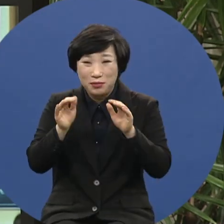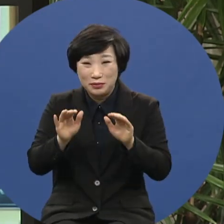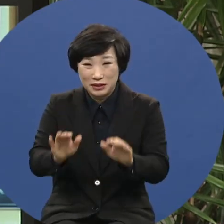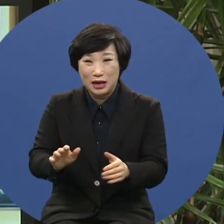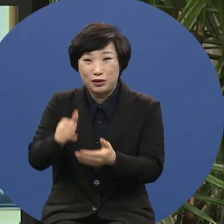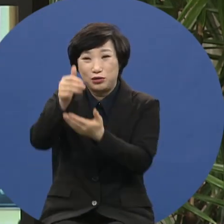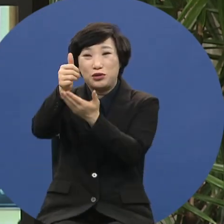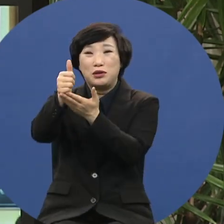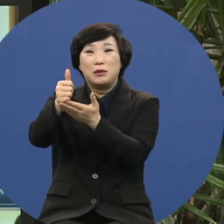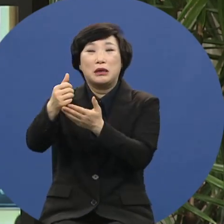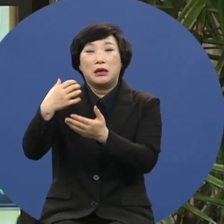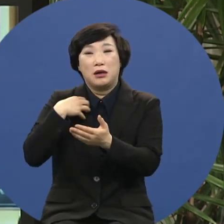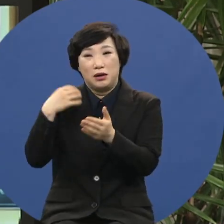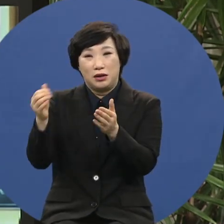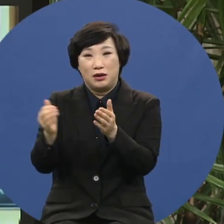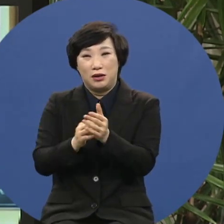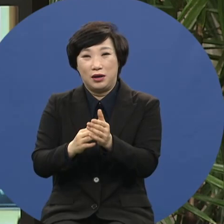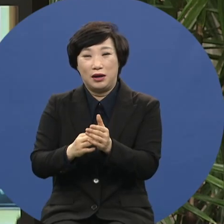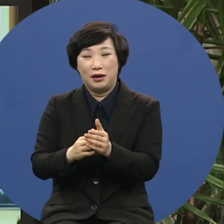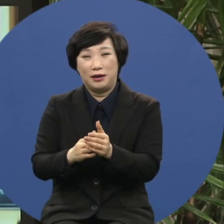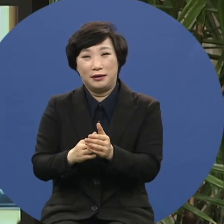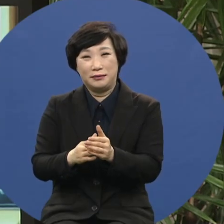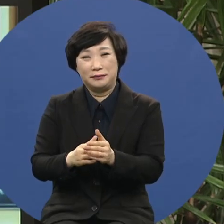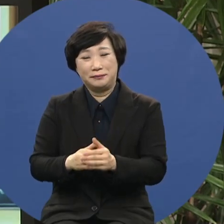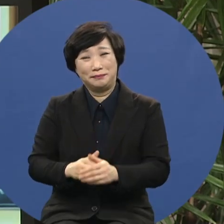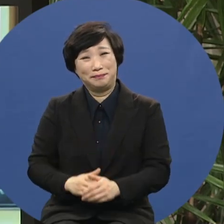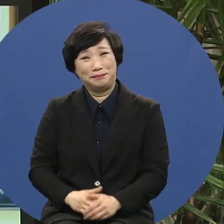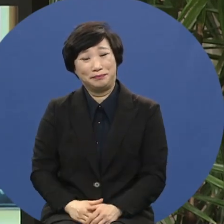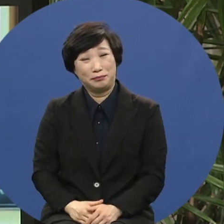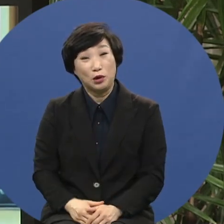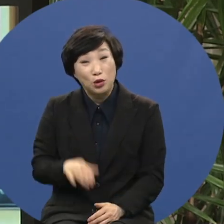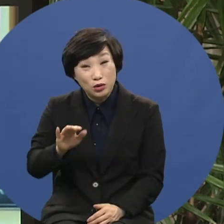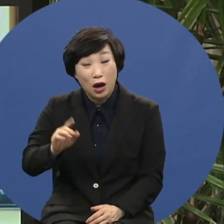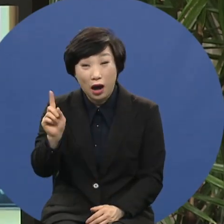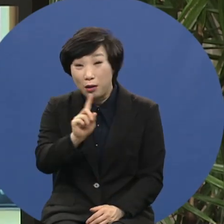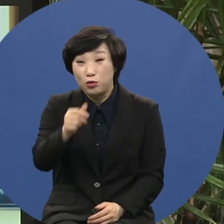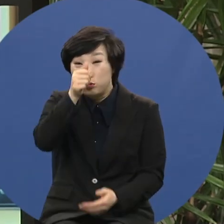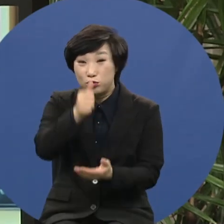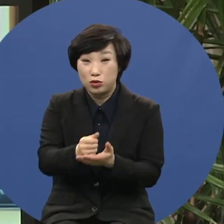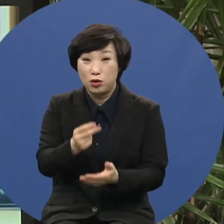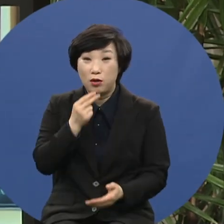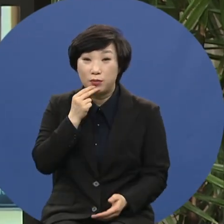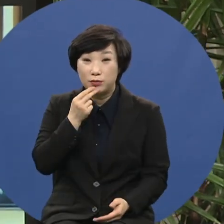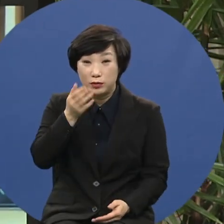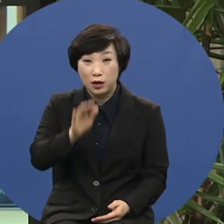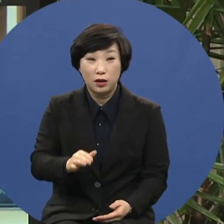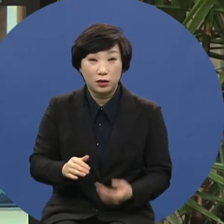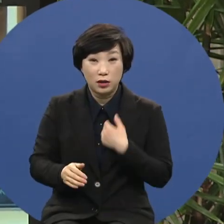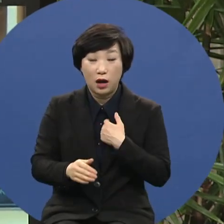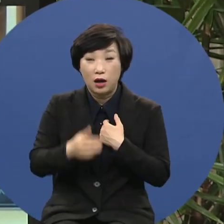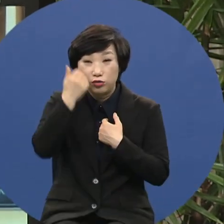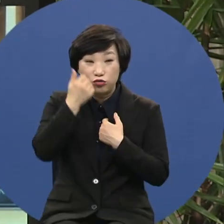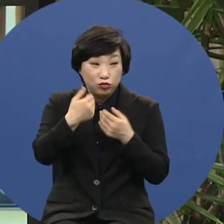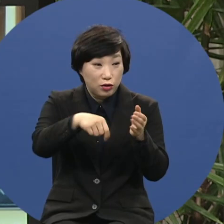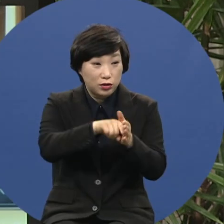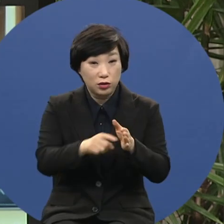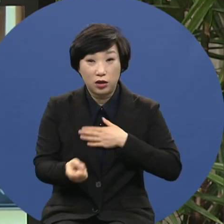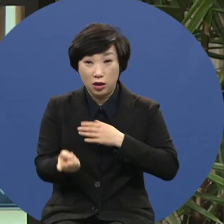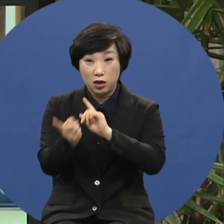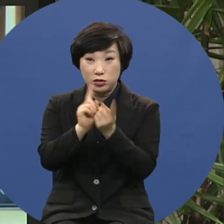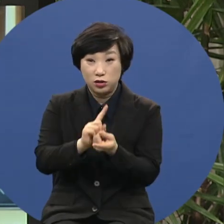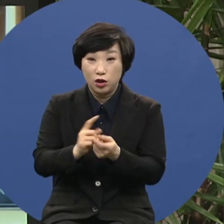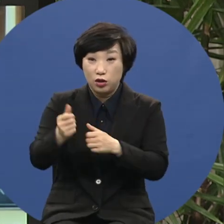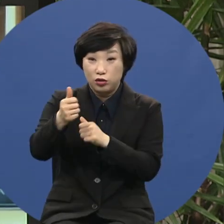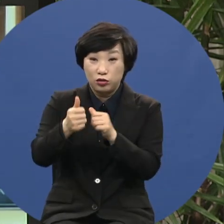주님은 하시고 아무 죄 없는데 여러분을 누군가를 살리기 위해서 네가 대신 죽어야